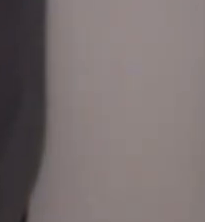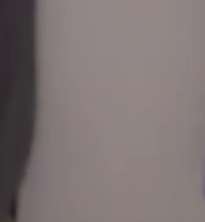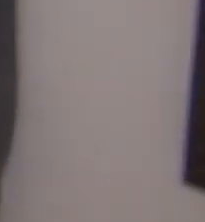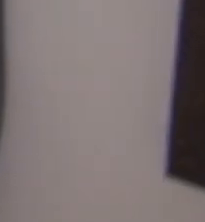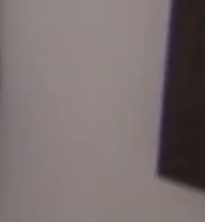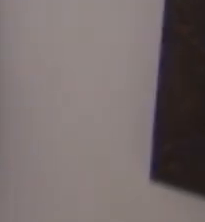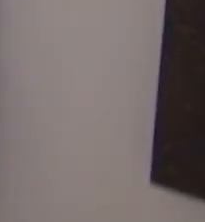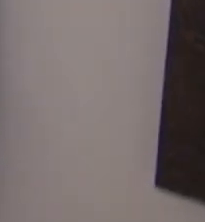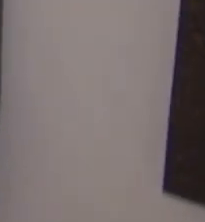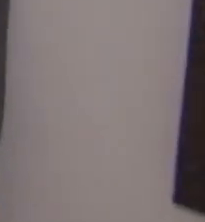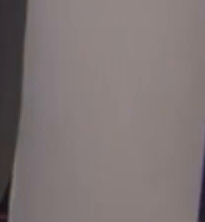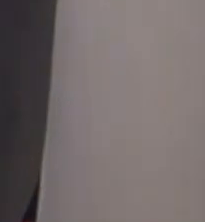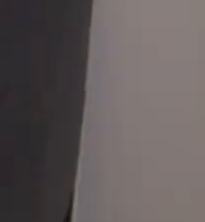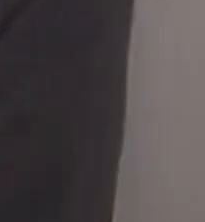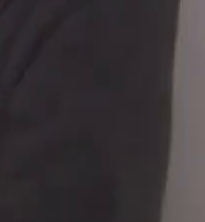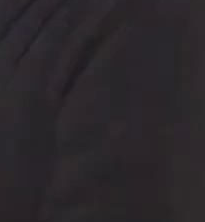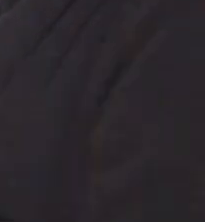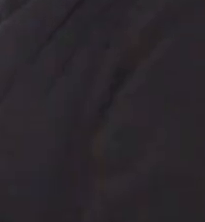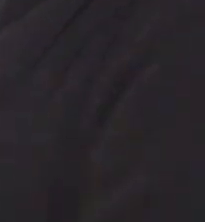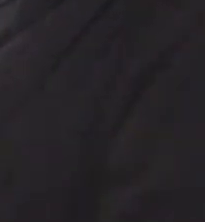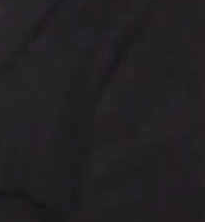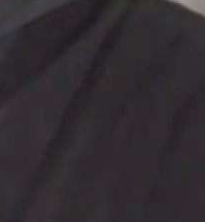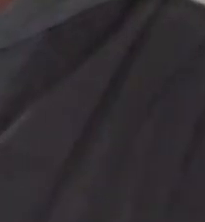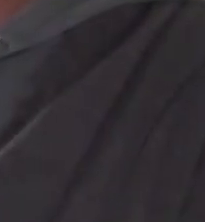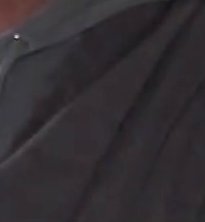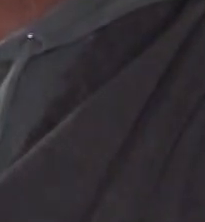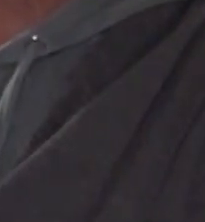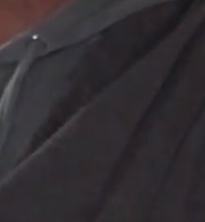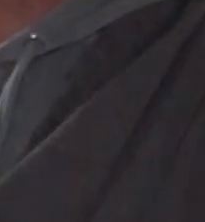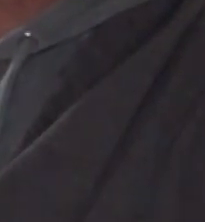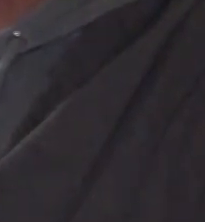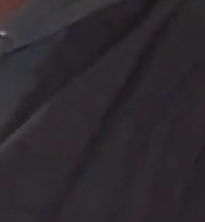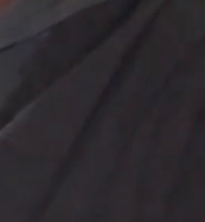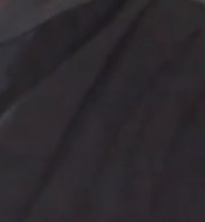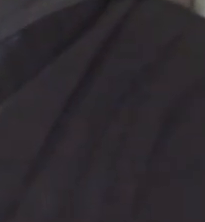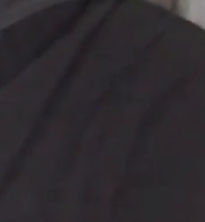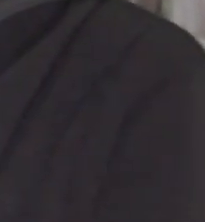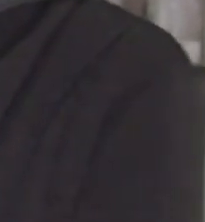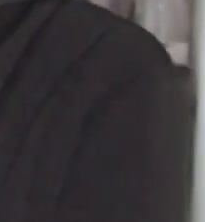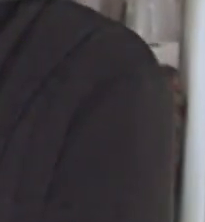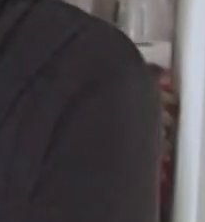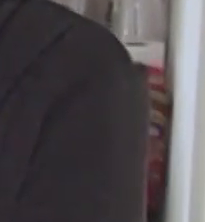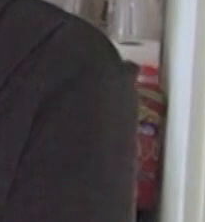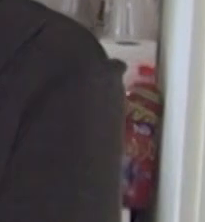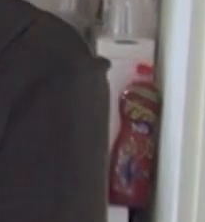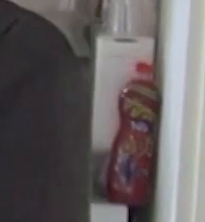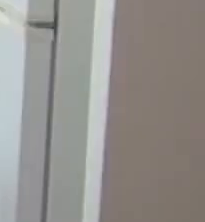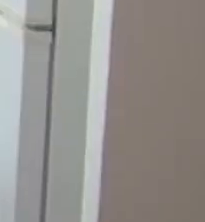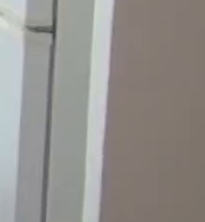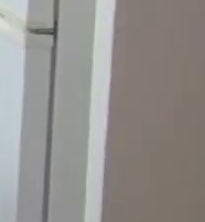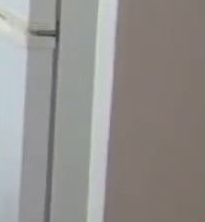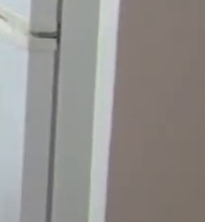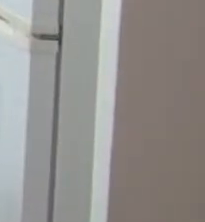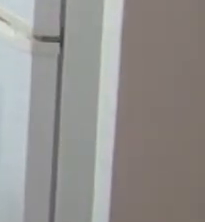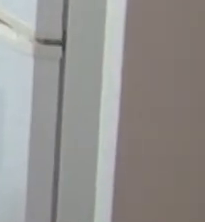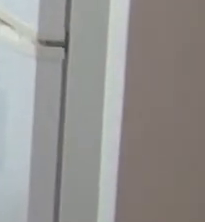מספרת על רמי שלפני בית המשפט הקהילתי ורמי של אחרי. הוא היה במצב נפשי מאוד מאוד קשה.